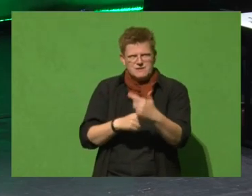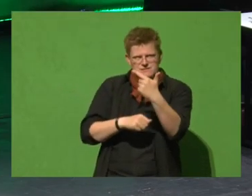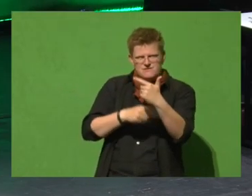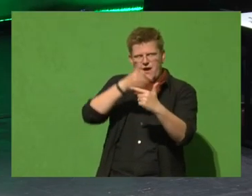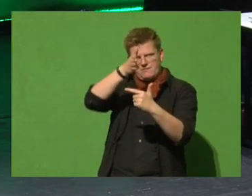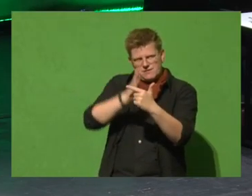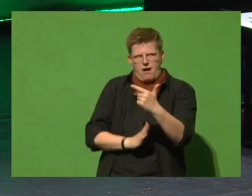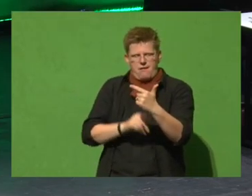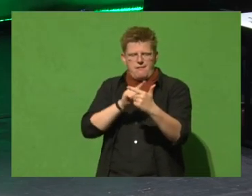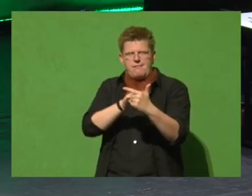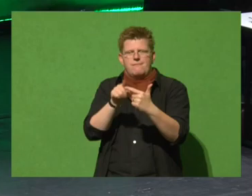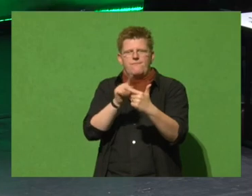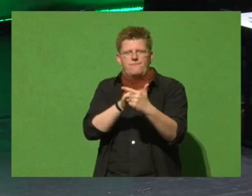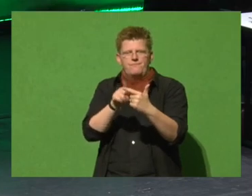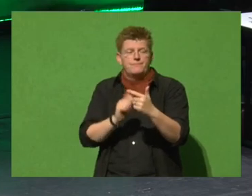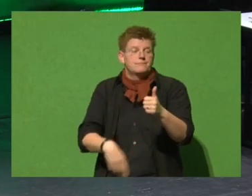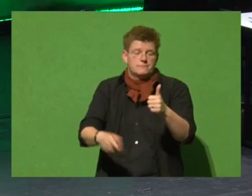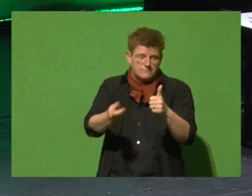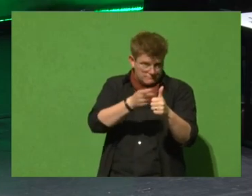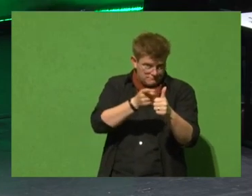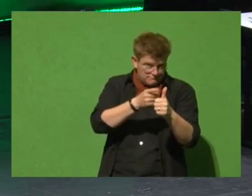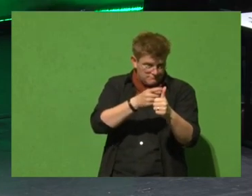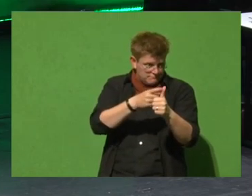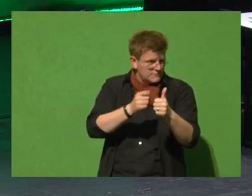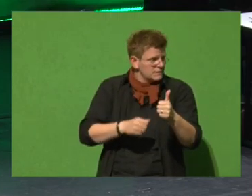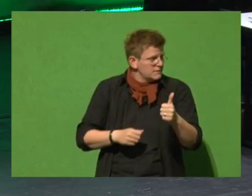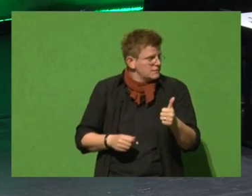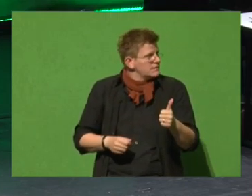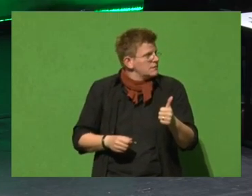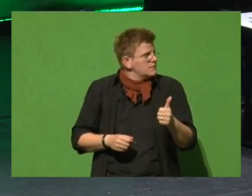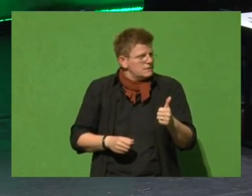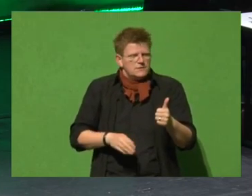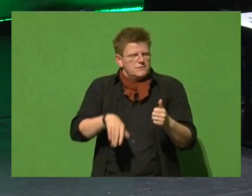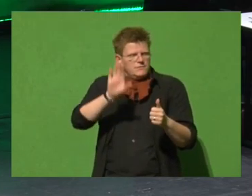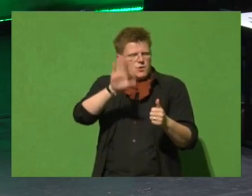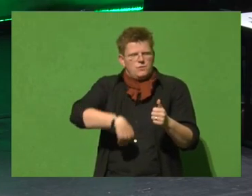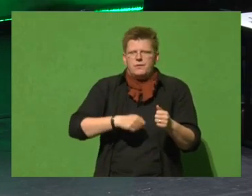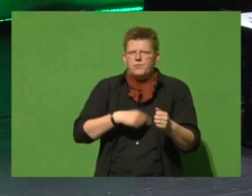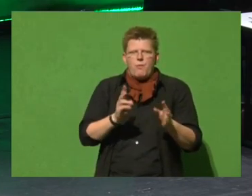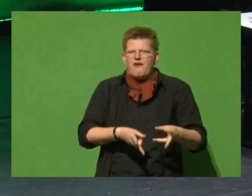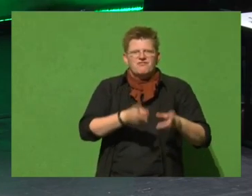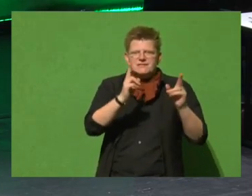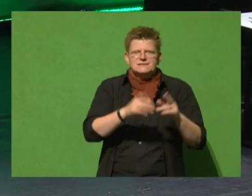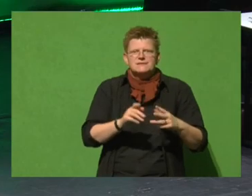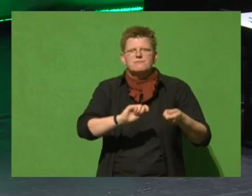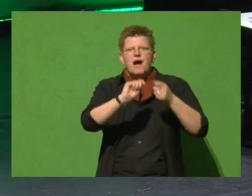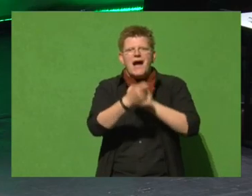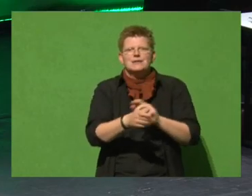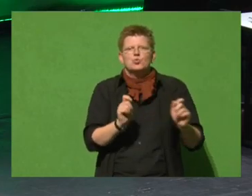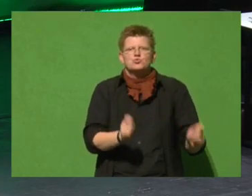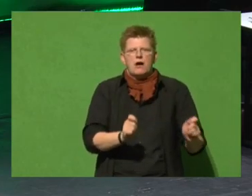fragen. Also erst nach der Frage der Fristen für Änderungsanträge zu